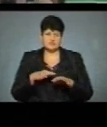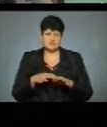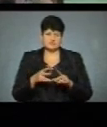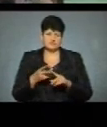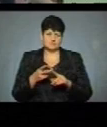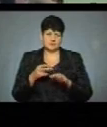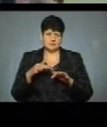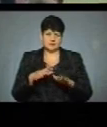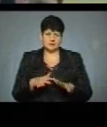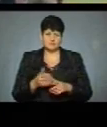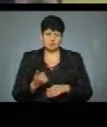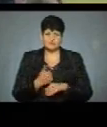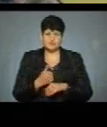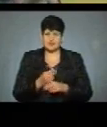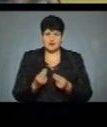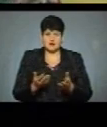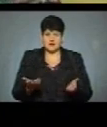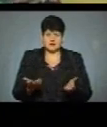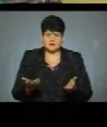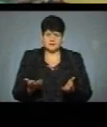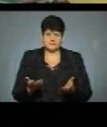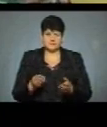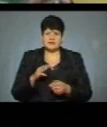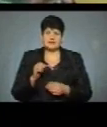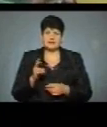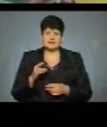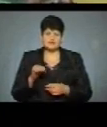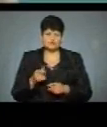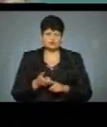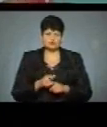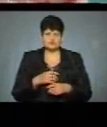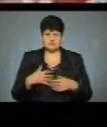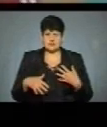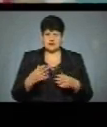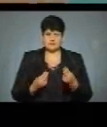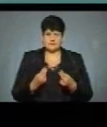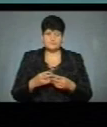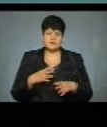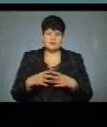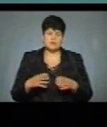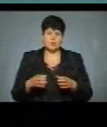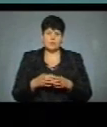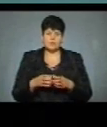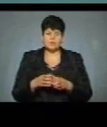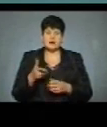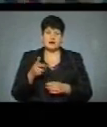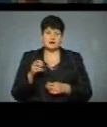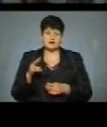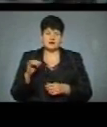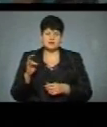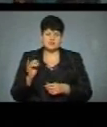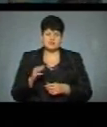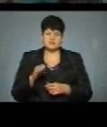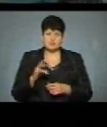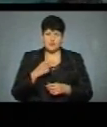второстепенні нападаючі, основні не грали. Тактично дуже слабо зіграли. Тренер команди «Галичанка ТНЕО» Віктор Туркула